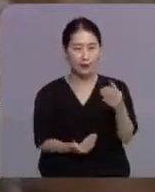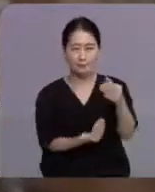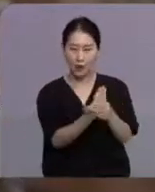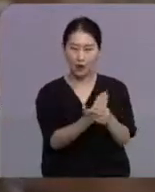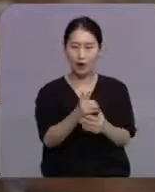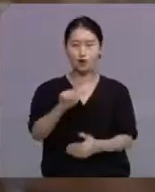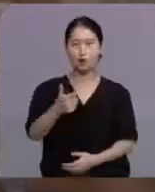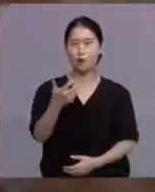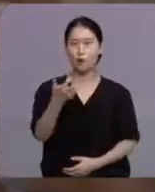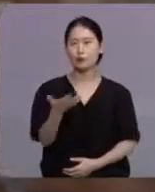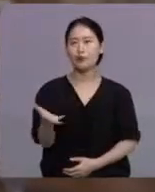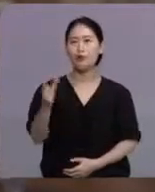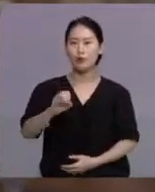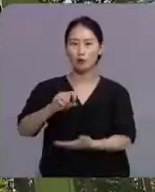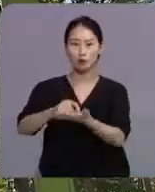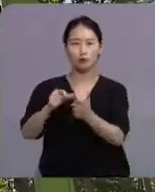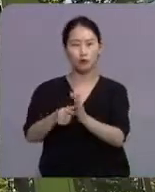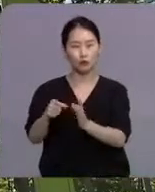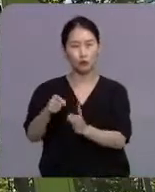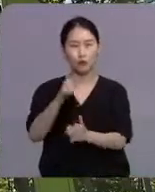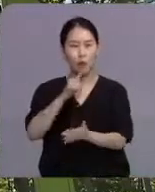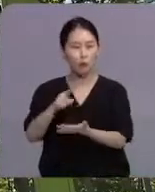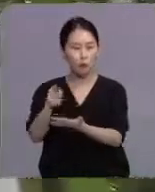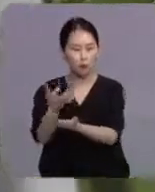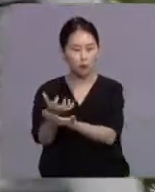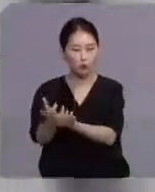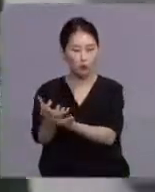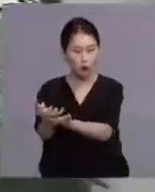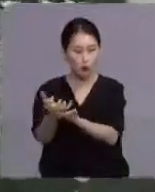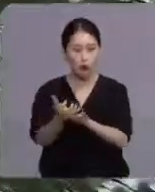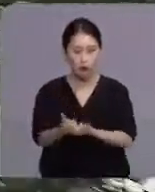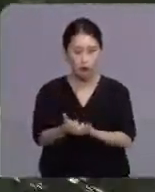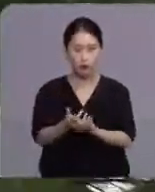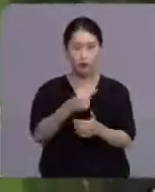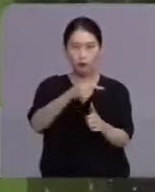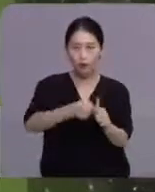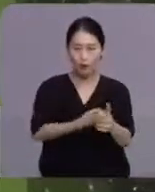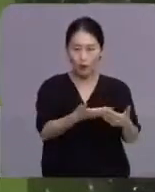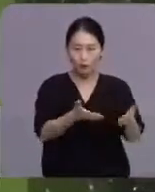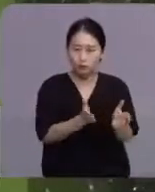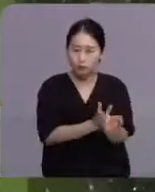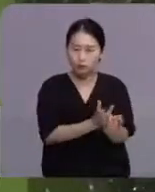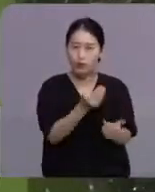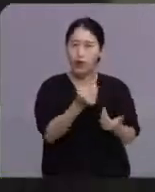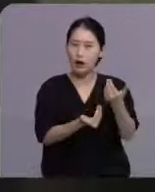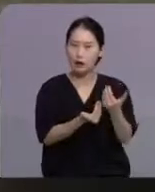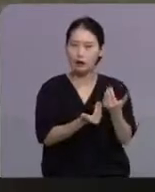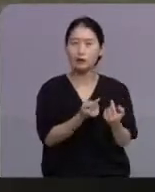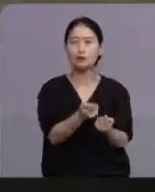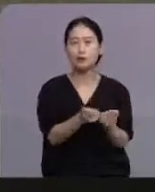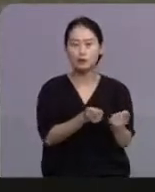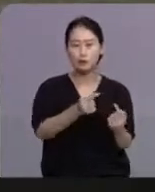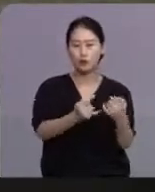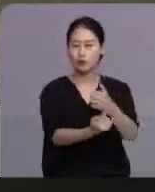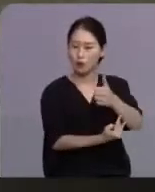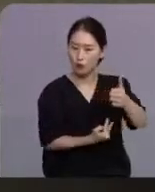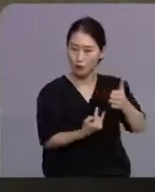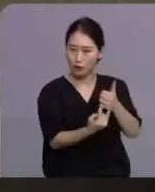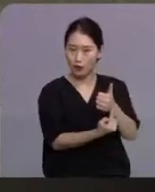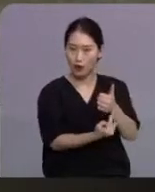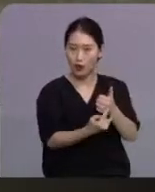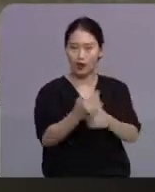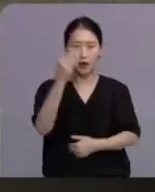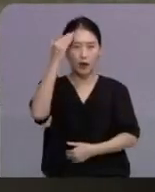주민들은 이번 9 고서를 근거로 환경부 소속 중앙환경분쟁조정위원회 환경부 한국 수자원공사